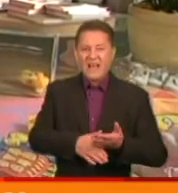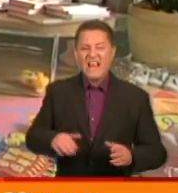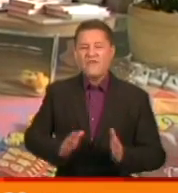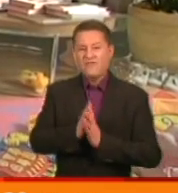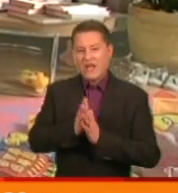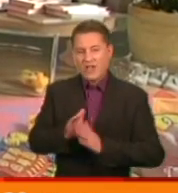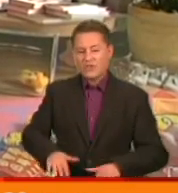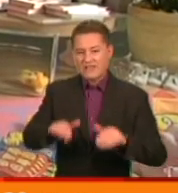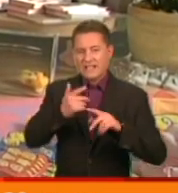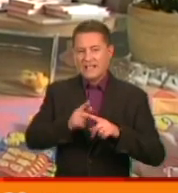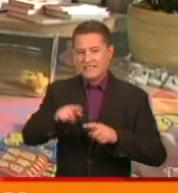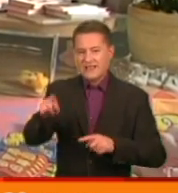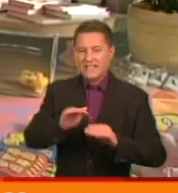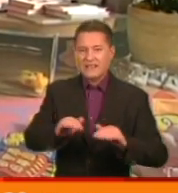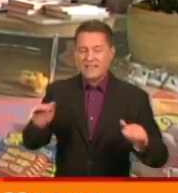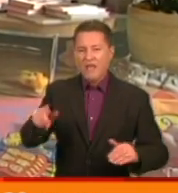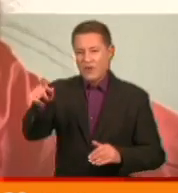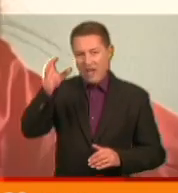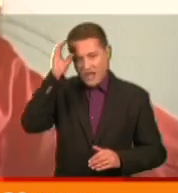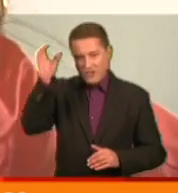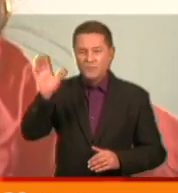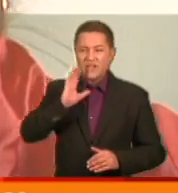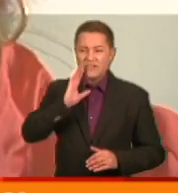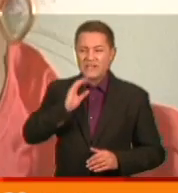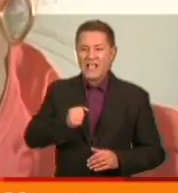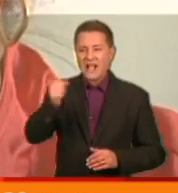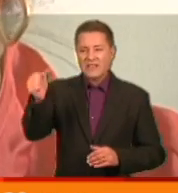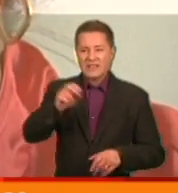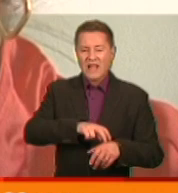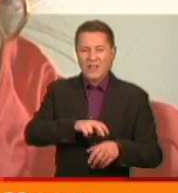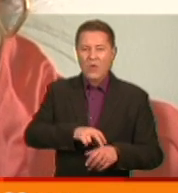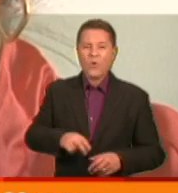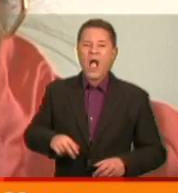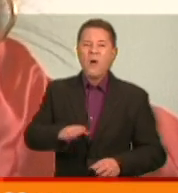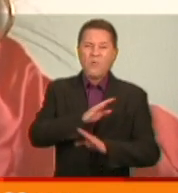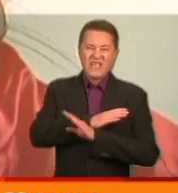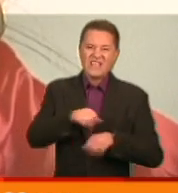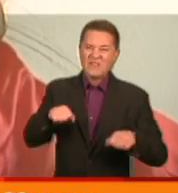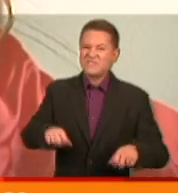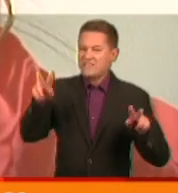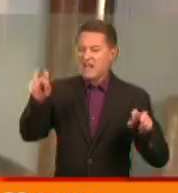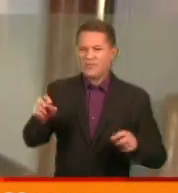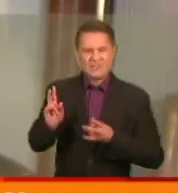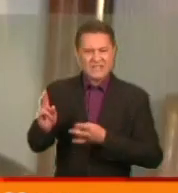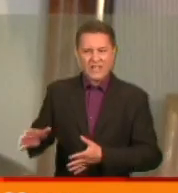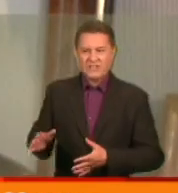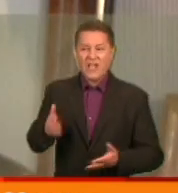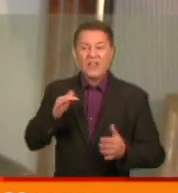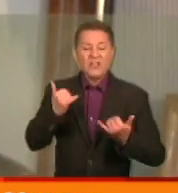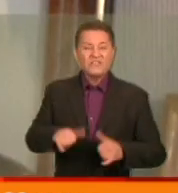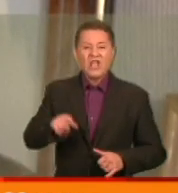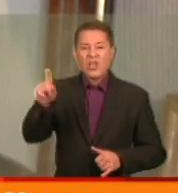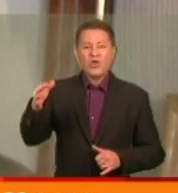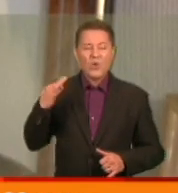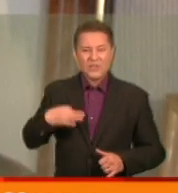вона, як розумна жінка, кандидатка наук, прекрасно розуміє, що покійним статуси вже ні до чого. Але невже її син, що так багато дав